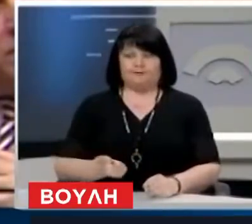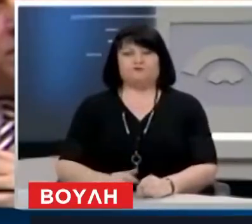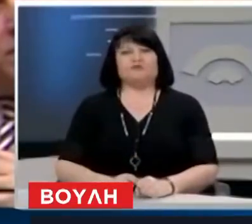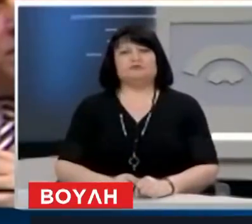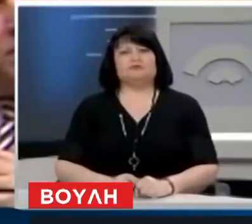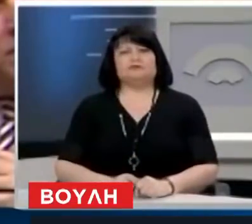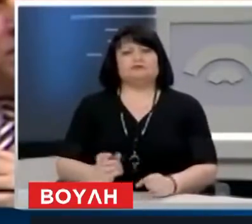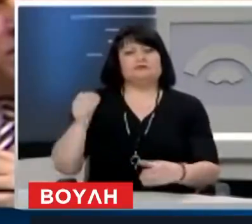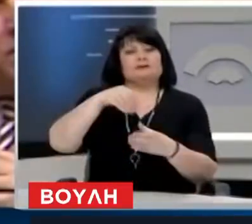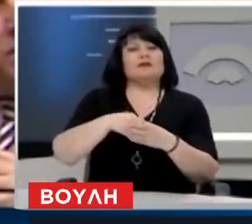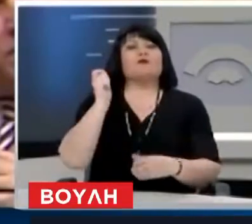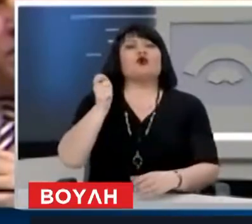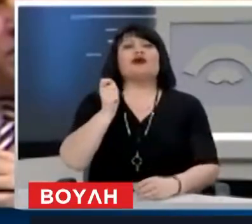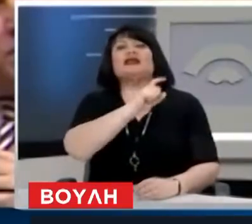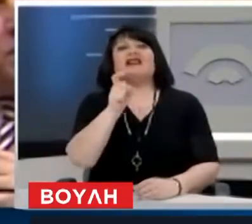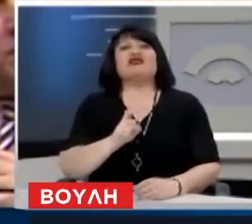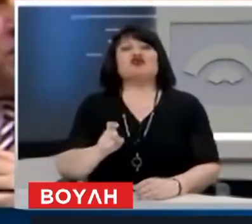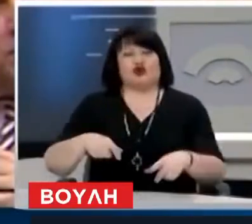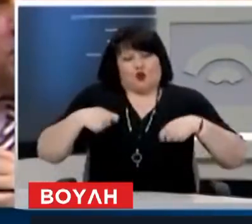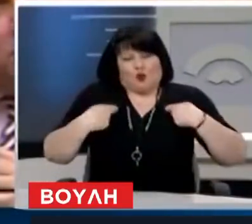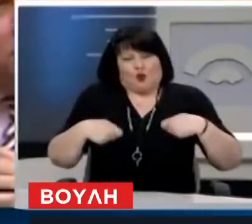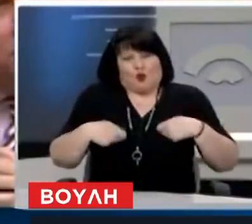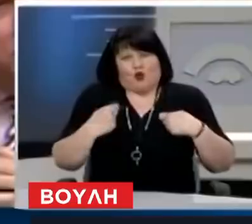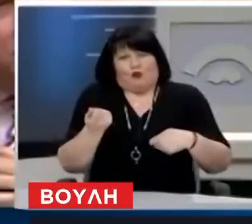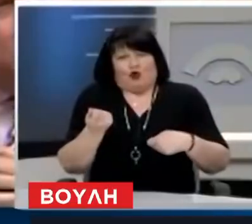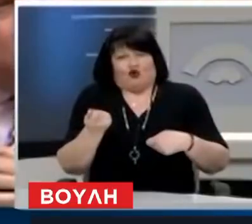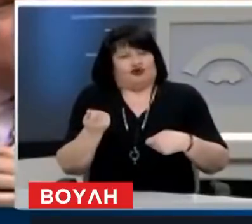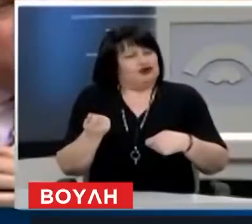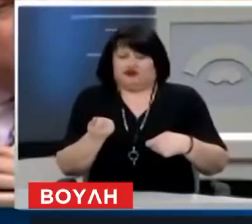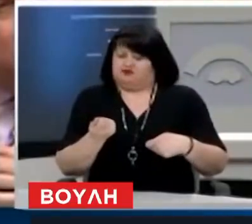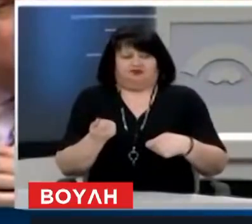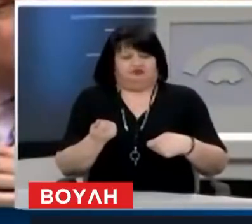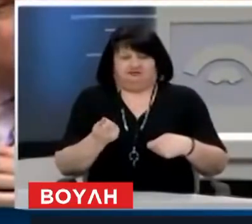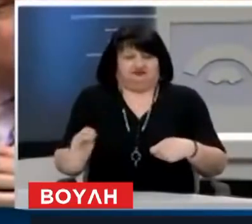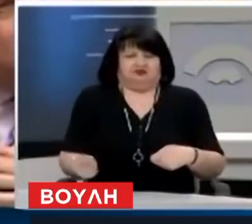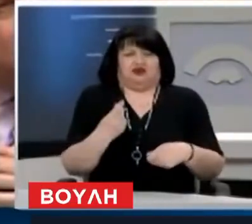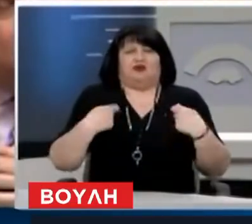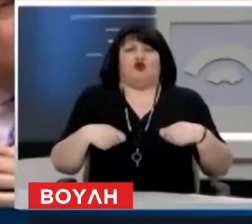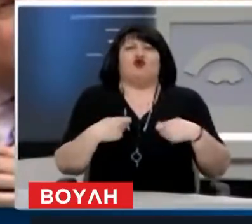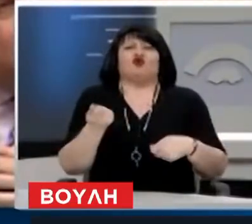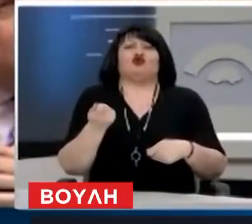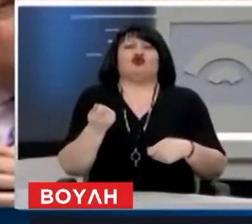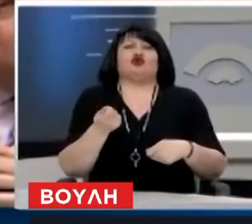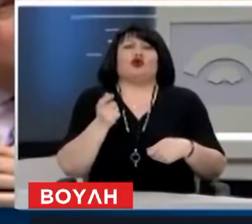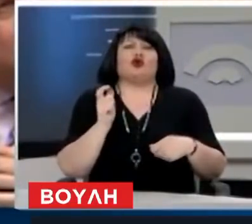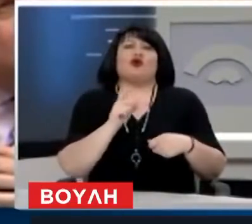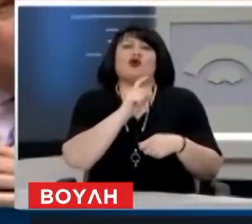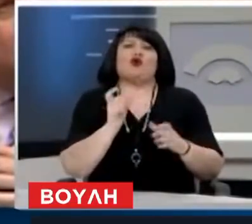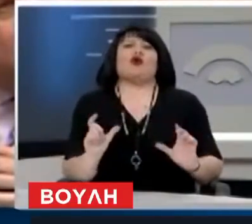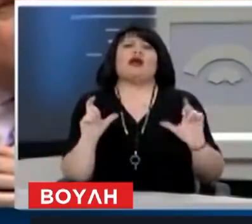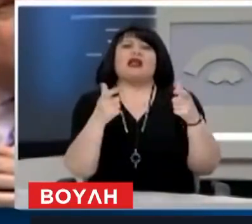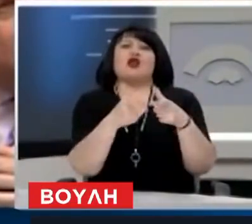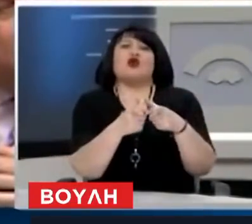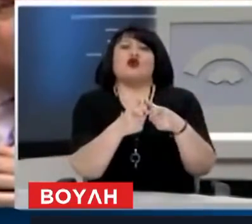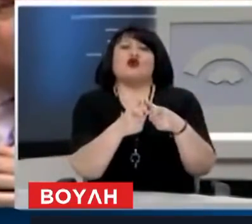Δεν μπήκα στην πολιτική του τόπου πλούσιος, δεν έγινα πλούσιος. Και δεν ανήκω σε μια πολιτική οικογένεια, η οποία δεν